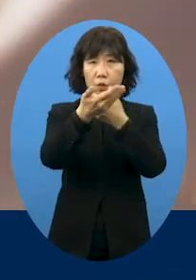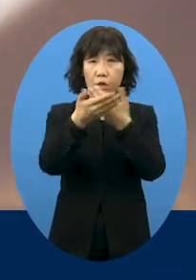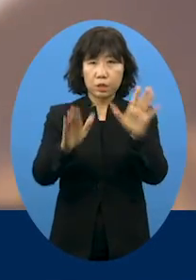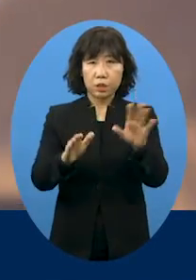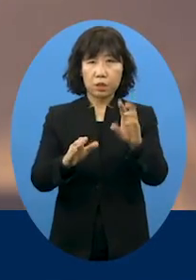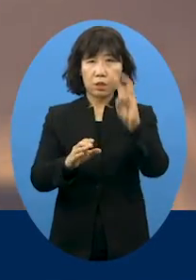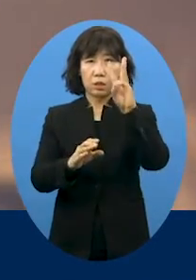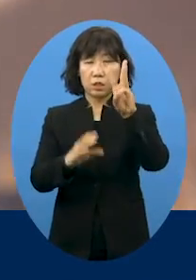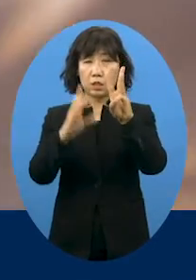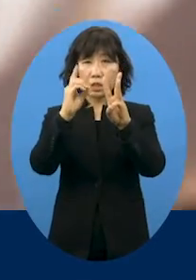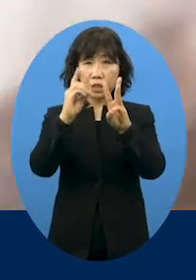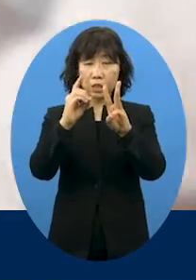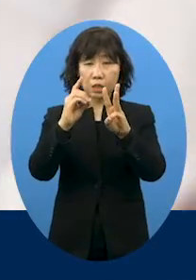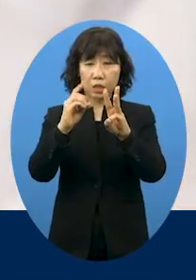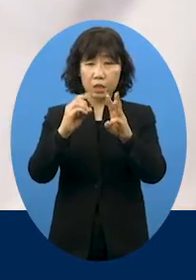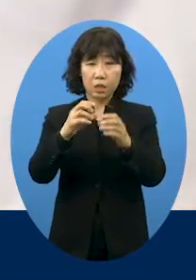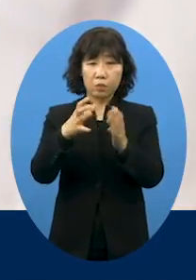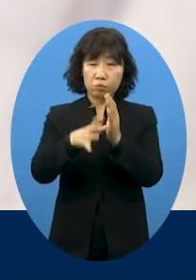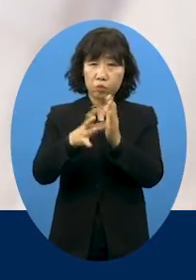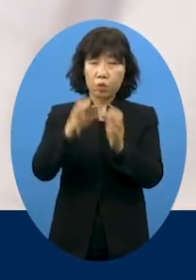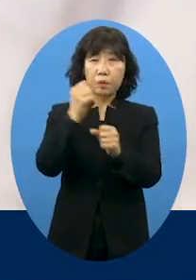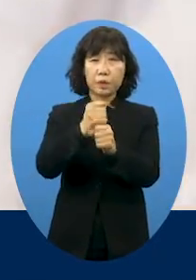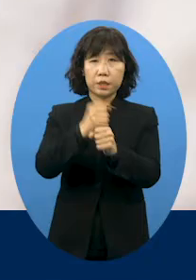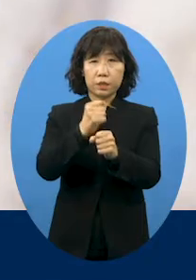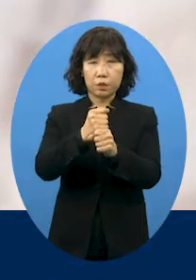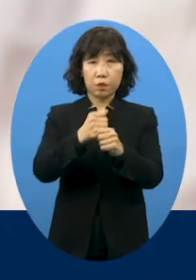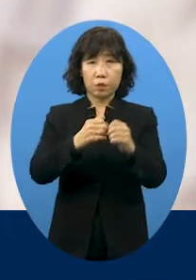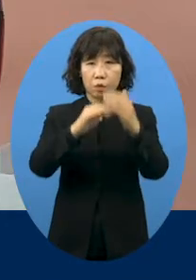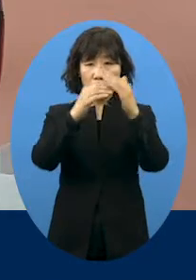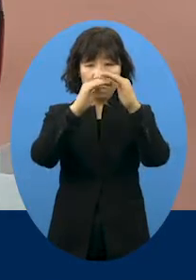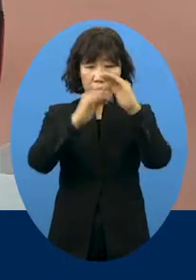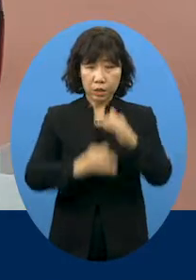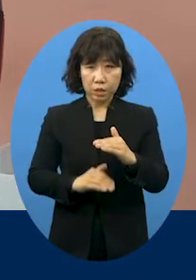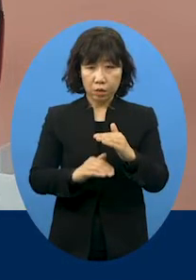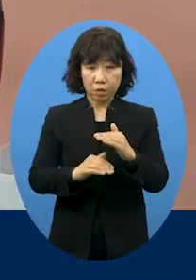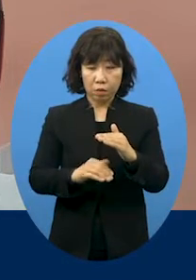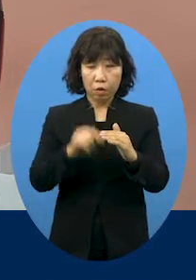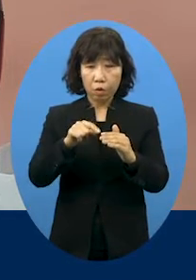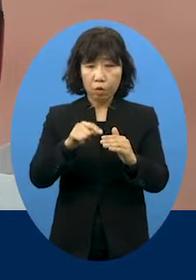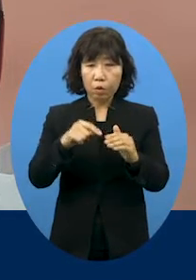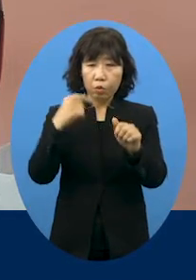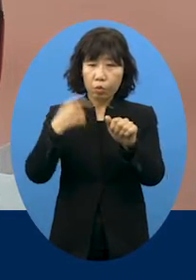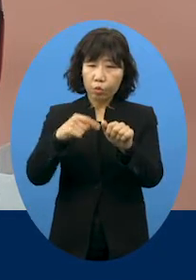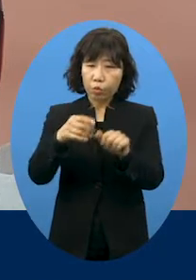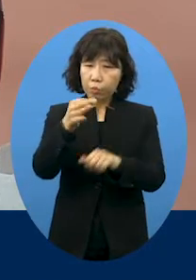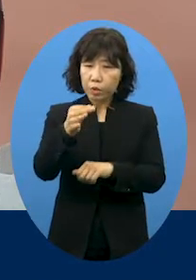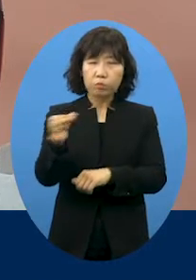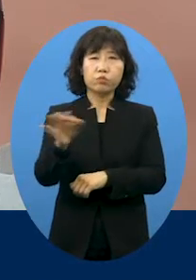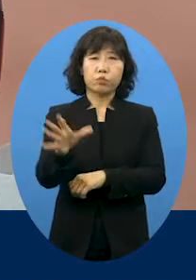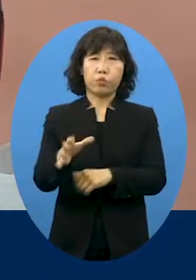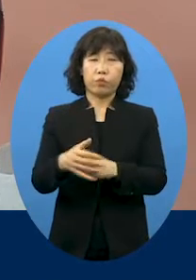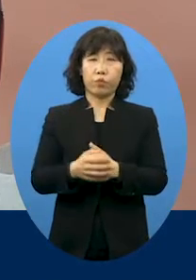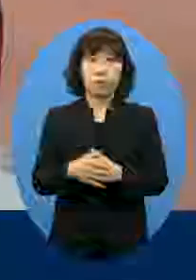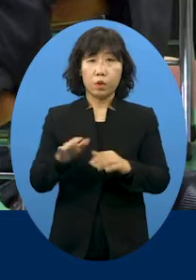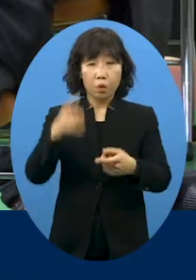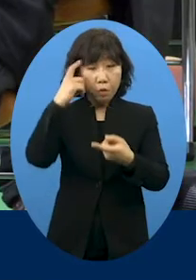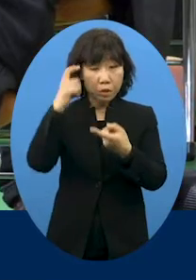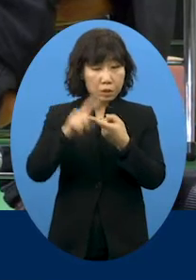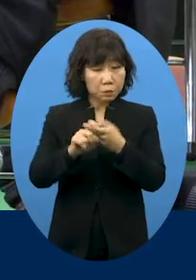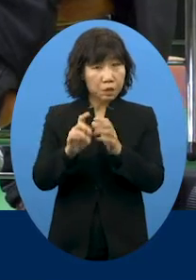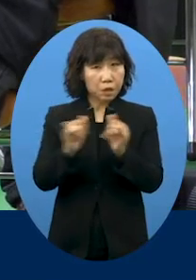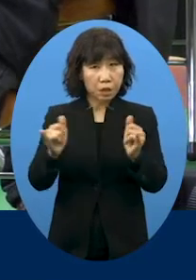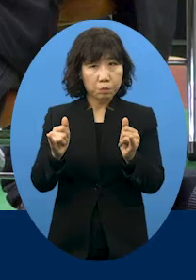3d 프린터 활용 제품 제작 인력 양성 과정 이며 전 과정은 무료로 진행됩니다 교육과정의